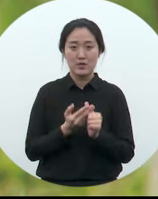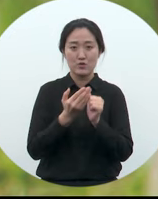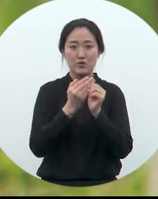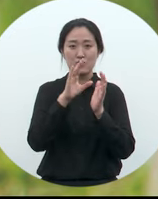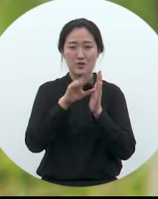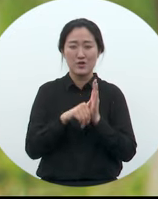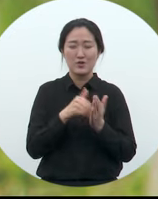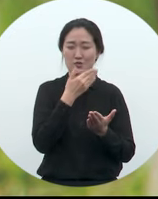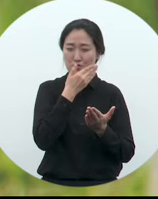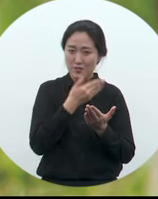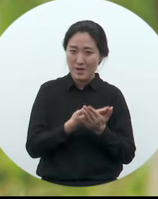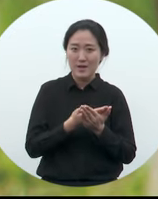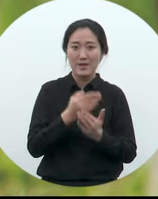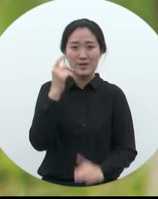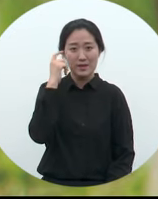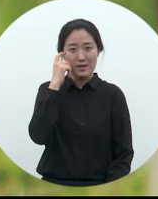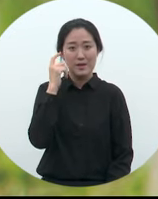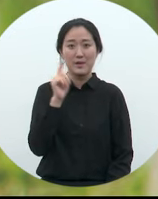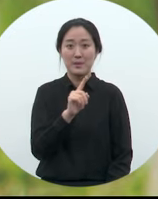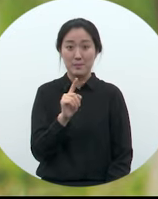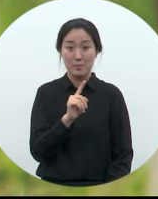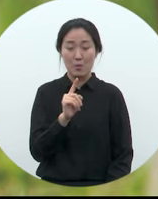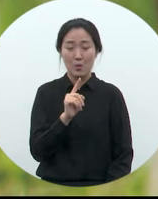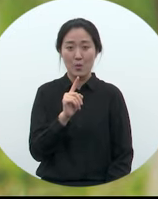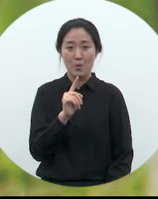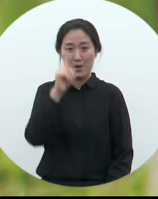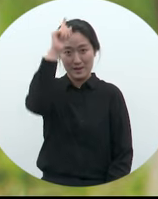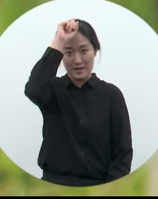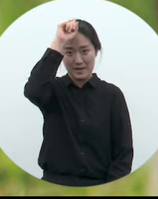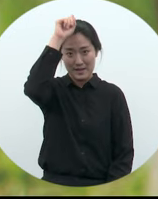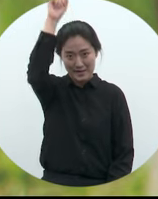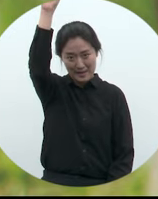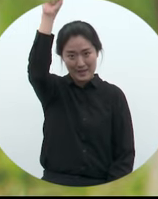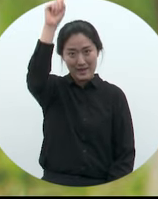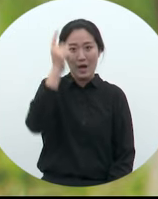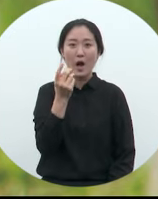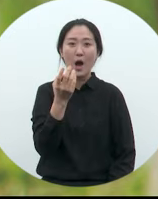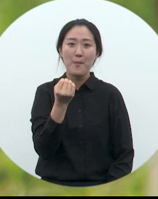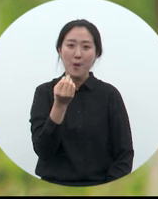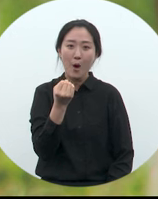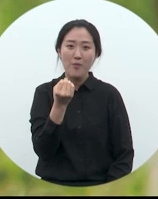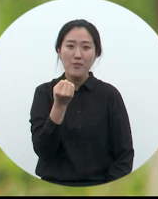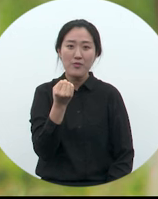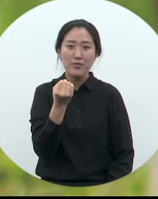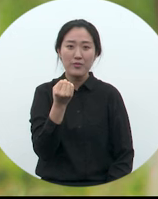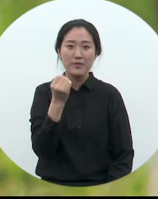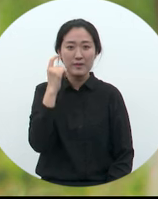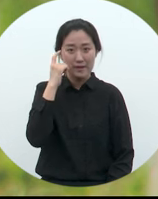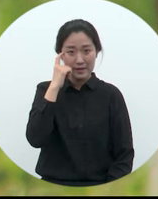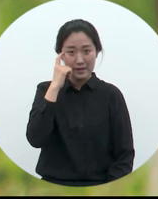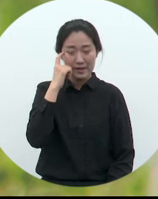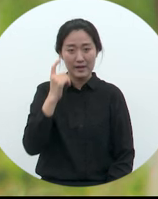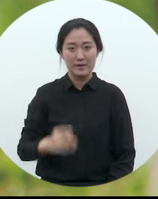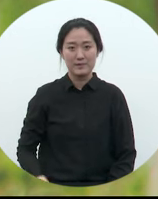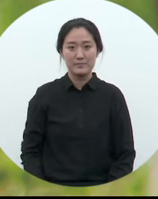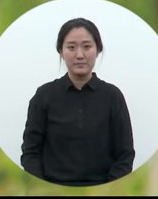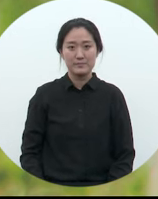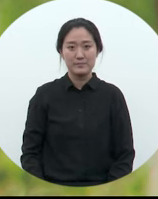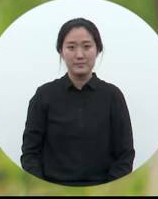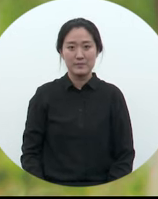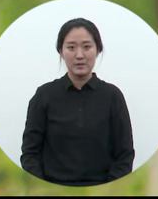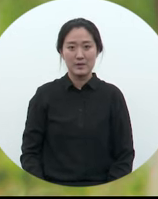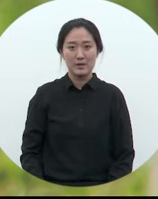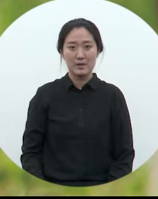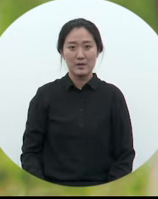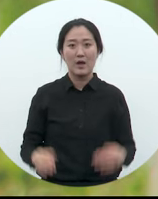부모들이 자식을 키우면서 가장 중요하게 생각하는 것 중에 하나가 우리 아이는 과연 얼마나 클 것인가라고 하는 건데요. 이